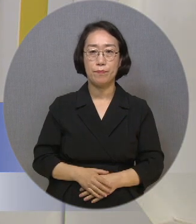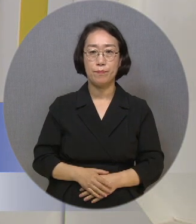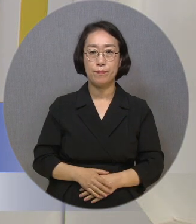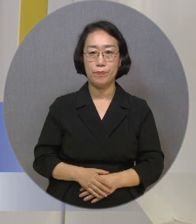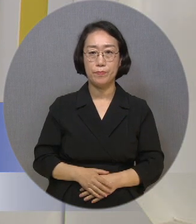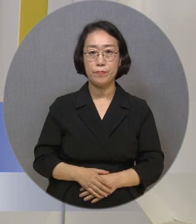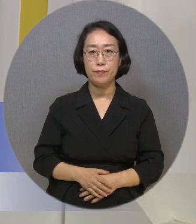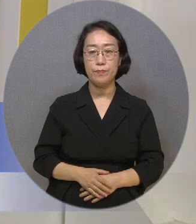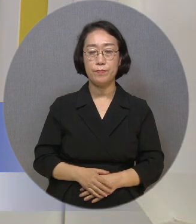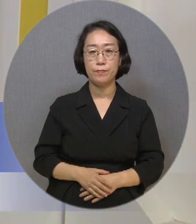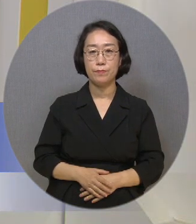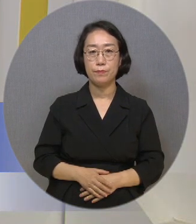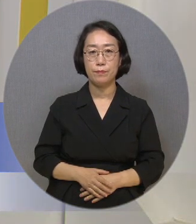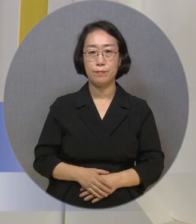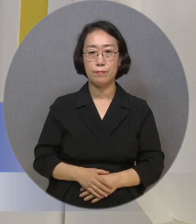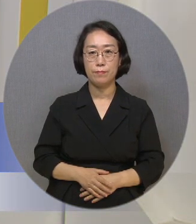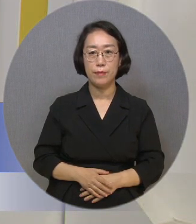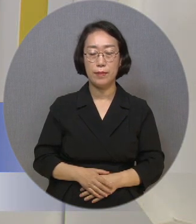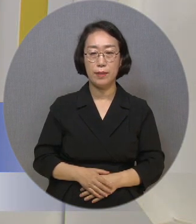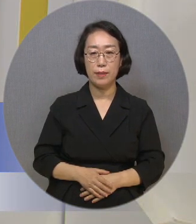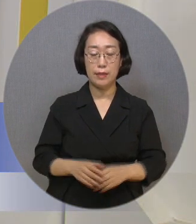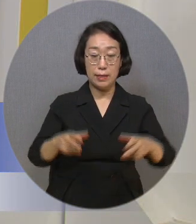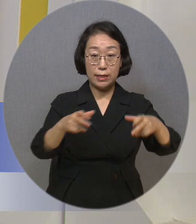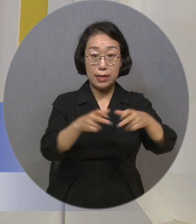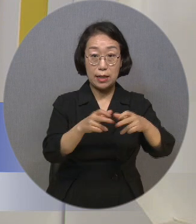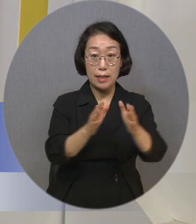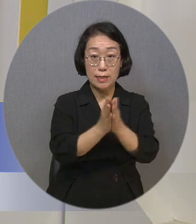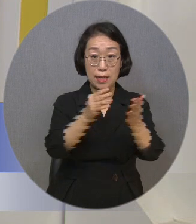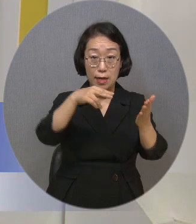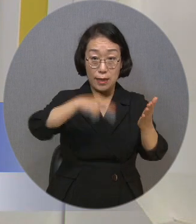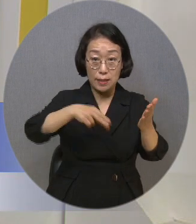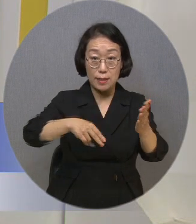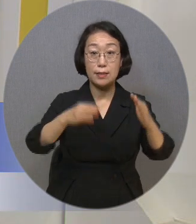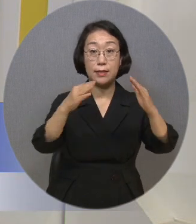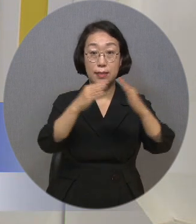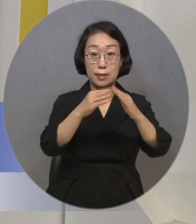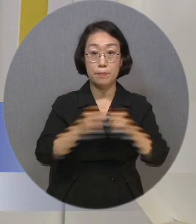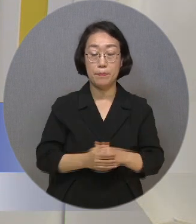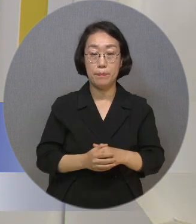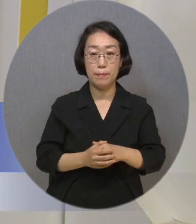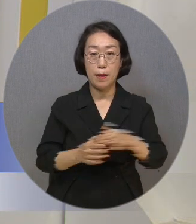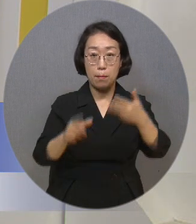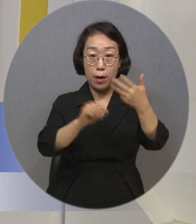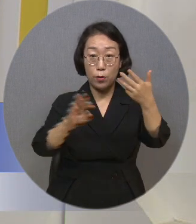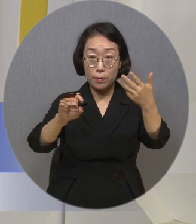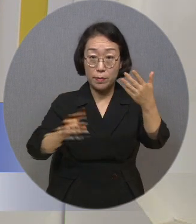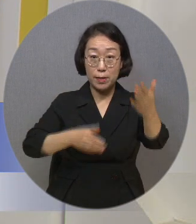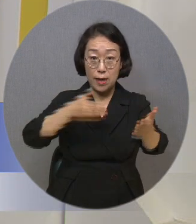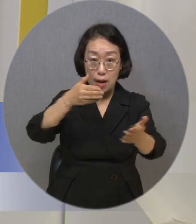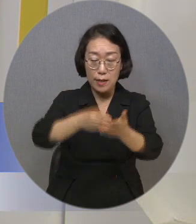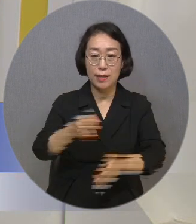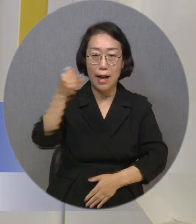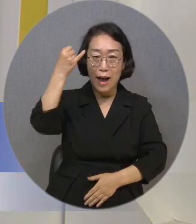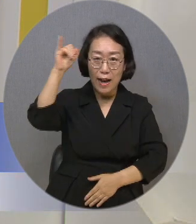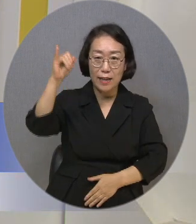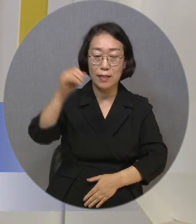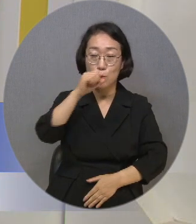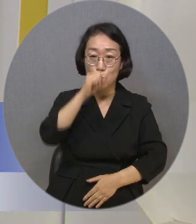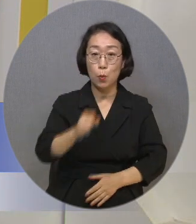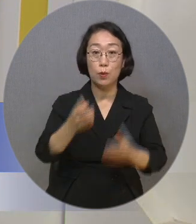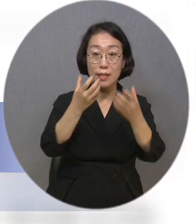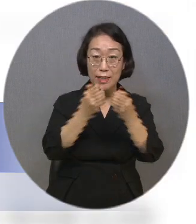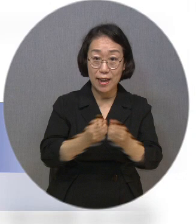다음 뉴스입니다. 국립장애인도서관이 다음 달 31일까지 도서관 장애인 서비스 아이디어 및 우수